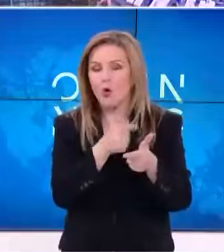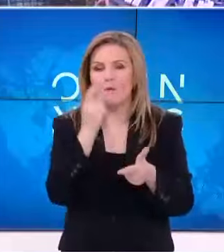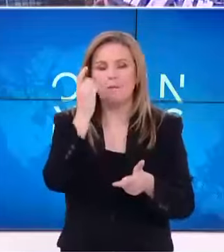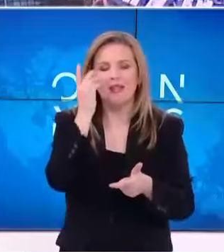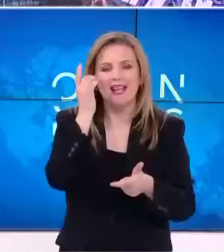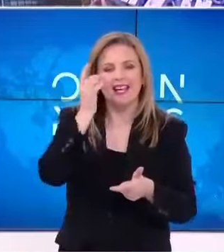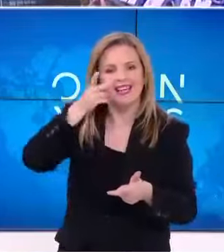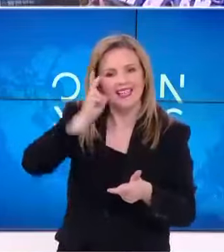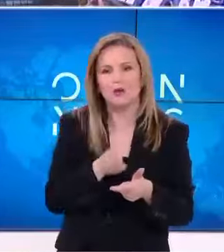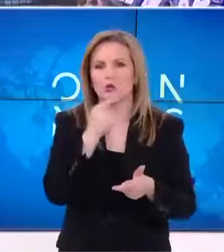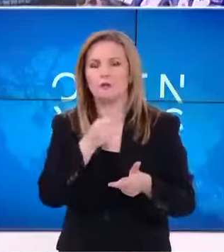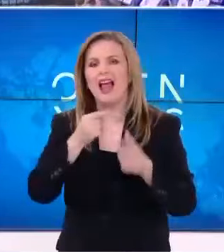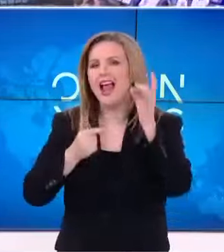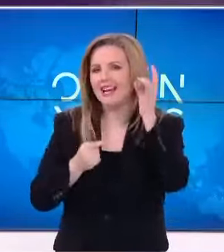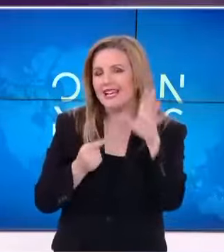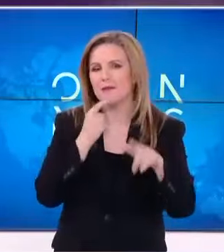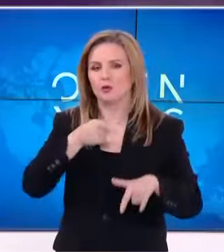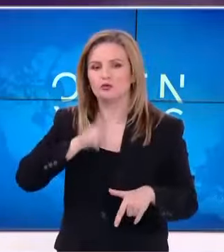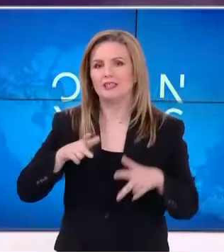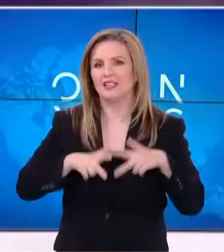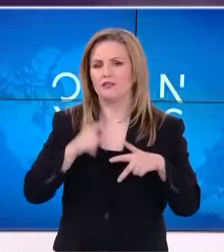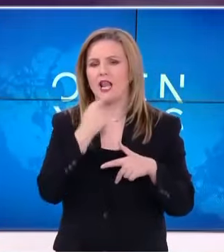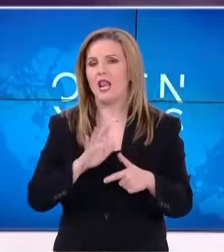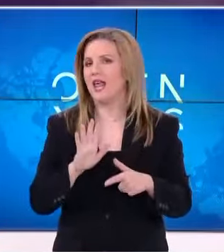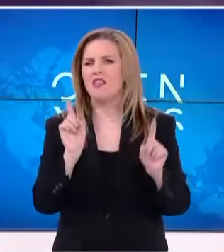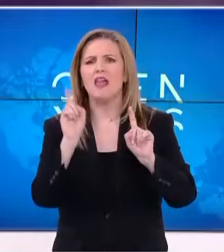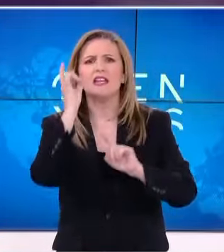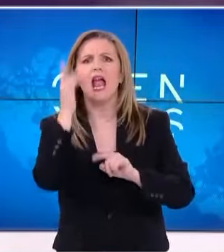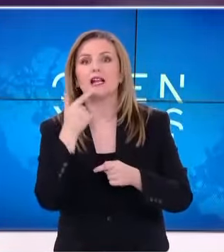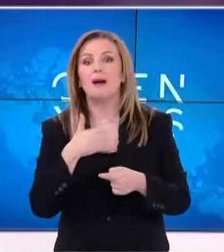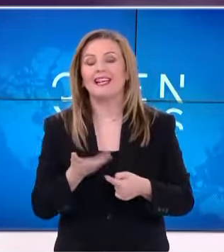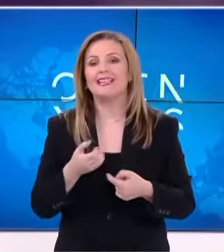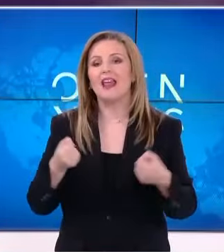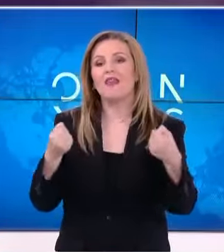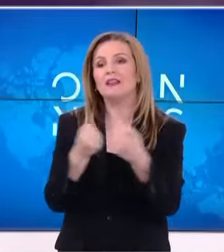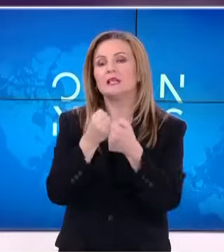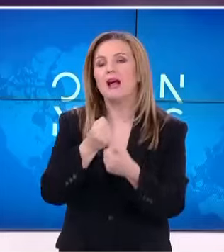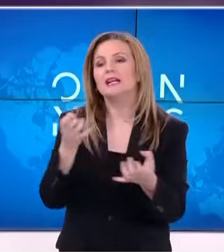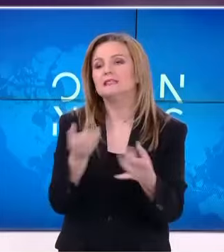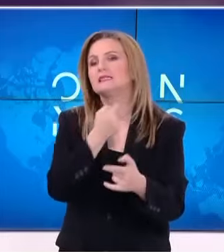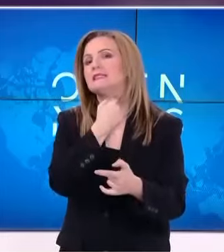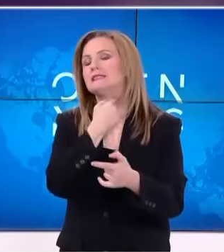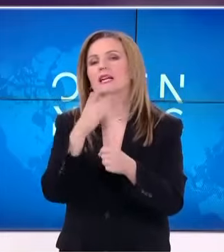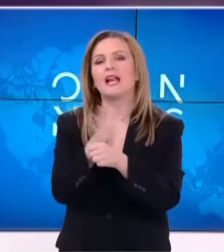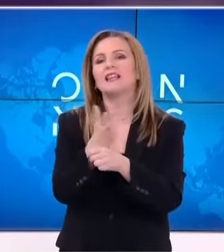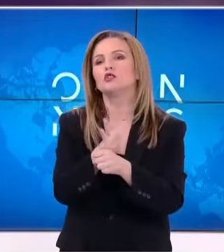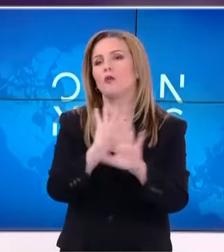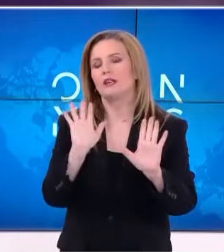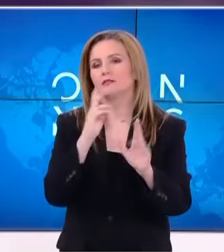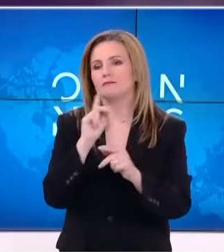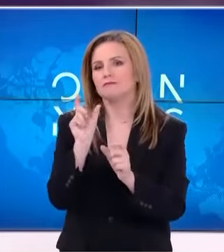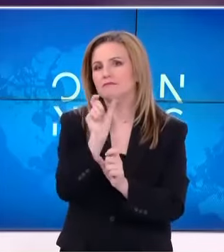εγκλήματος δηλαδή την ίδια ώρα που μία κυβέρνηση λέει δεν είναι έγκλημα είναι δυστύχημα και καταστροφή και αρνούνται